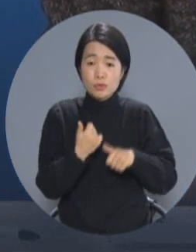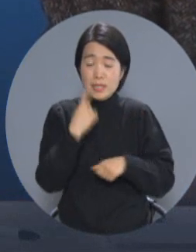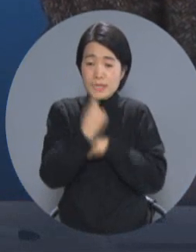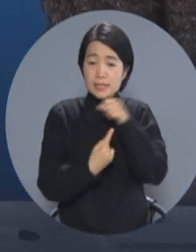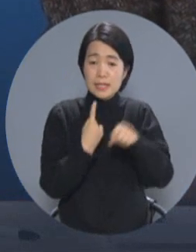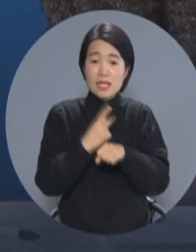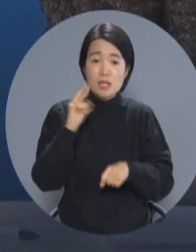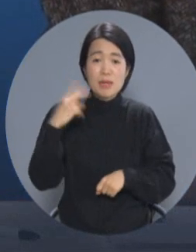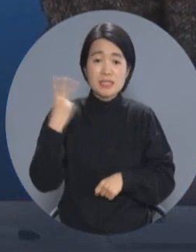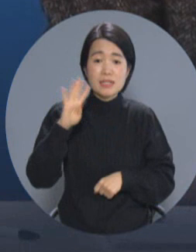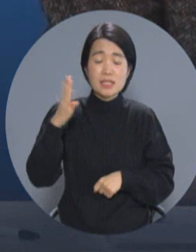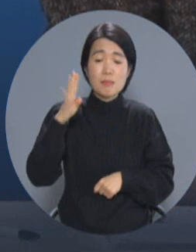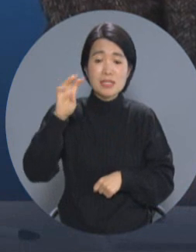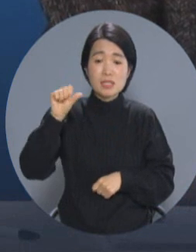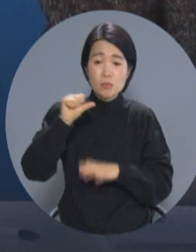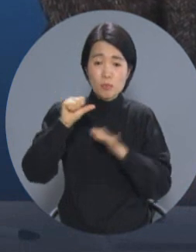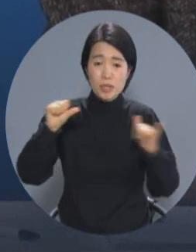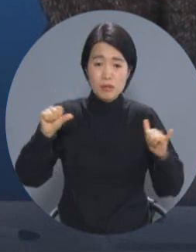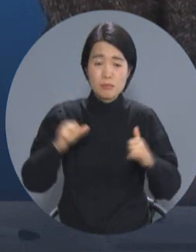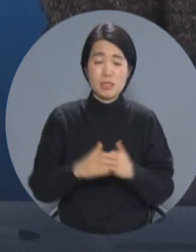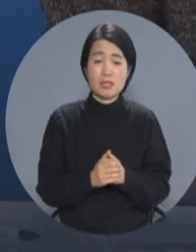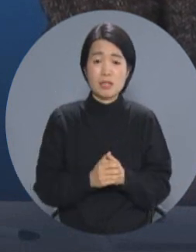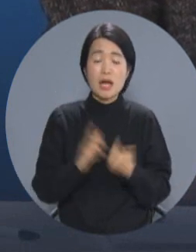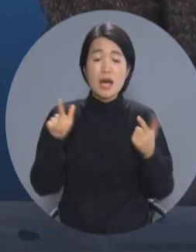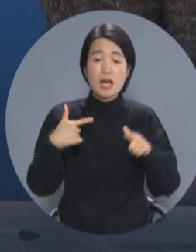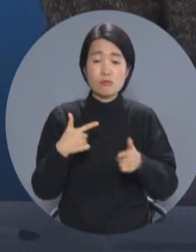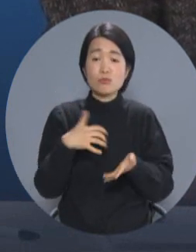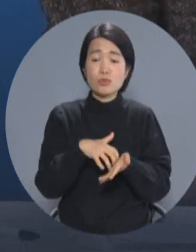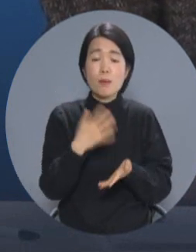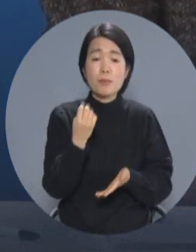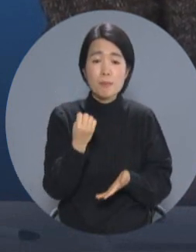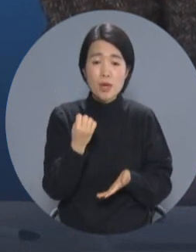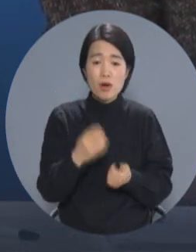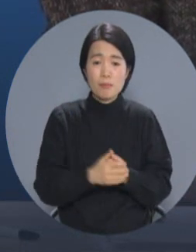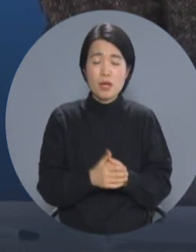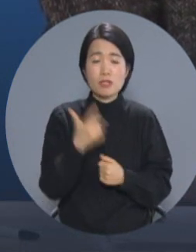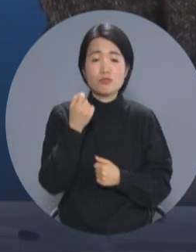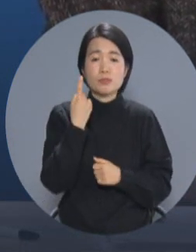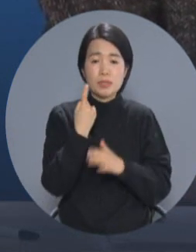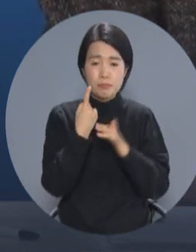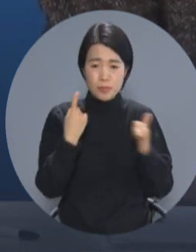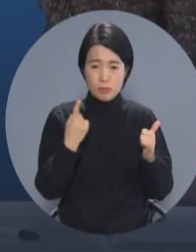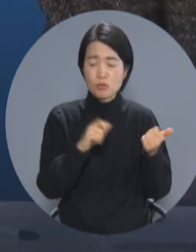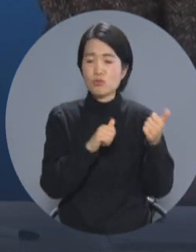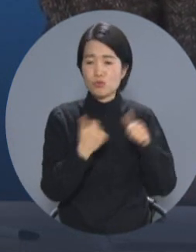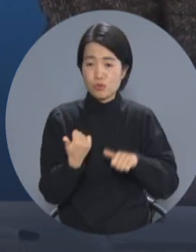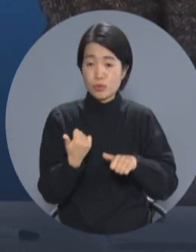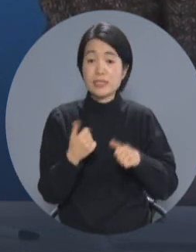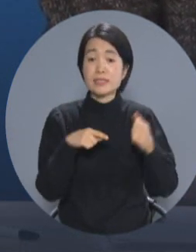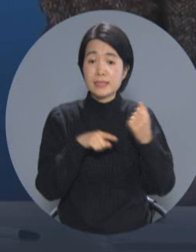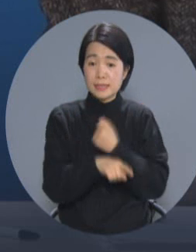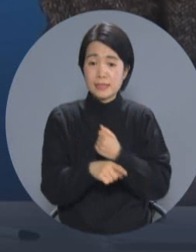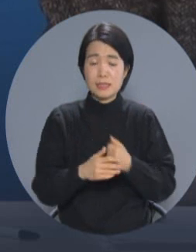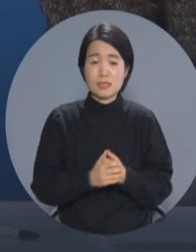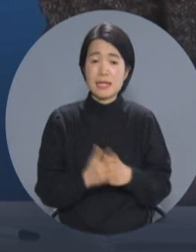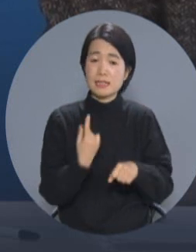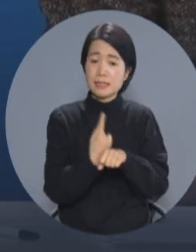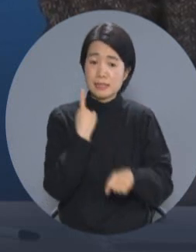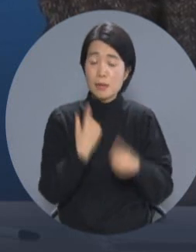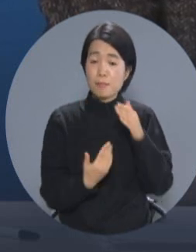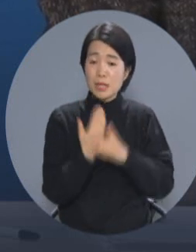연간 22,445명이었습니다 이것을 하루 단위로 계산을 하면 하루에 61명꼴로 사망했다는 의미인데요